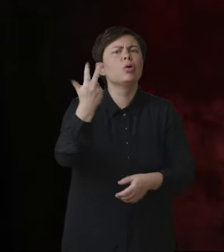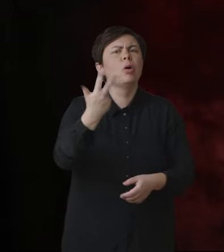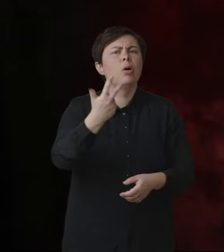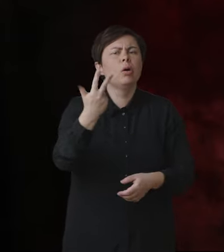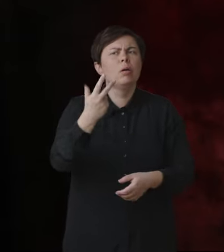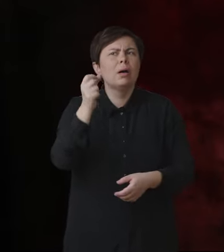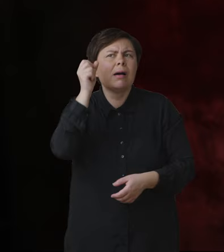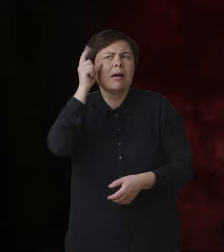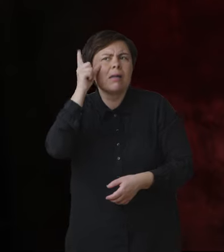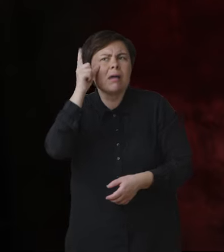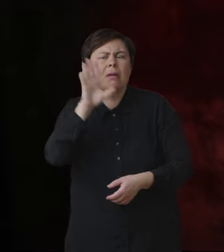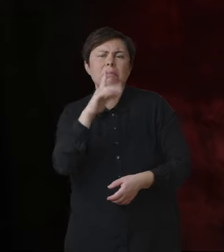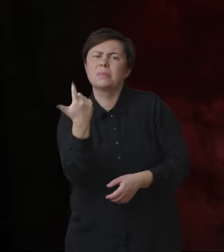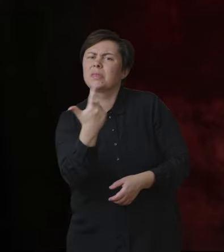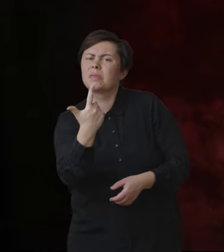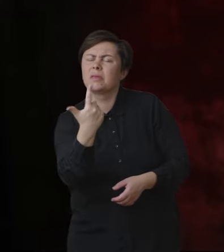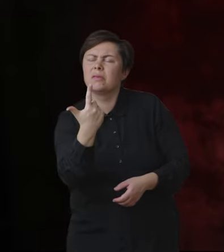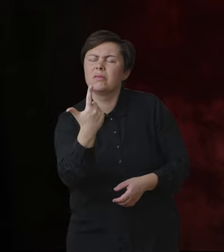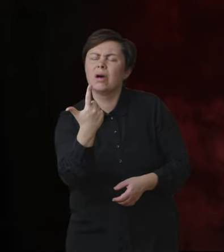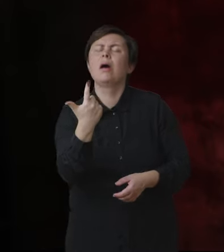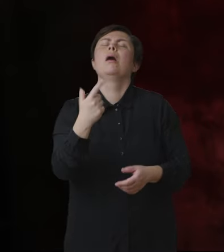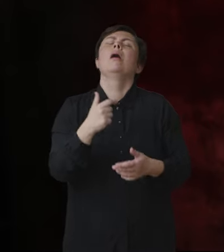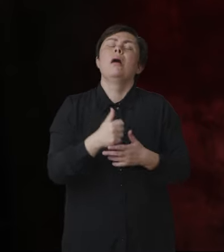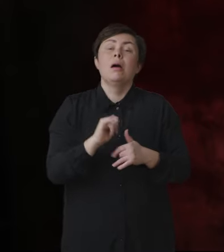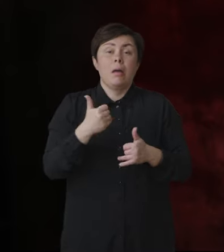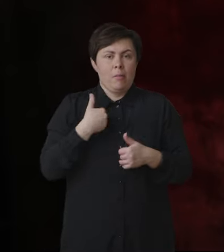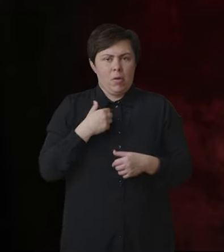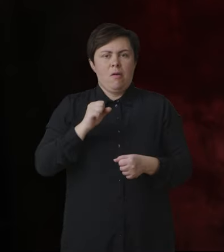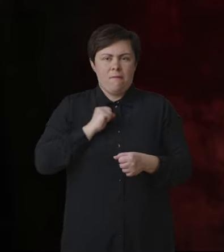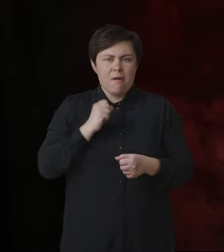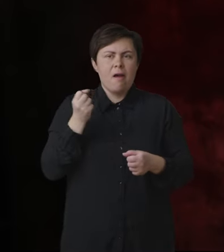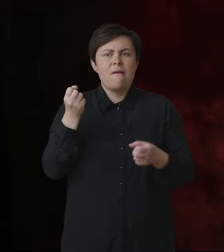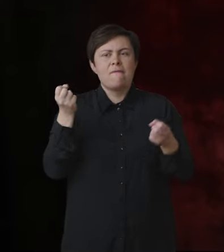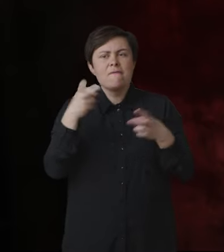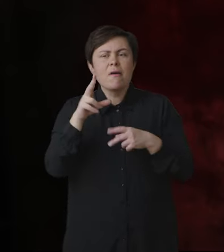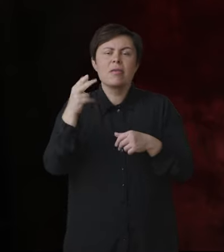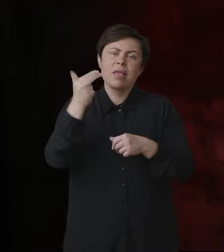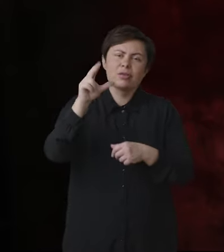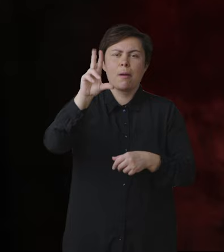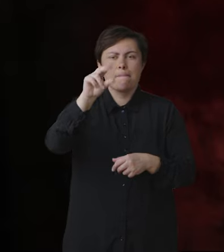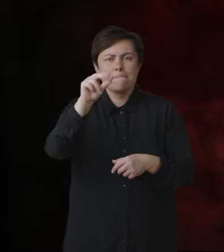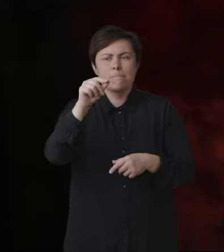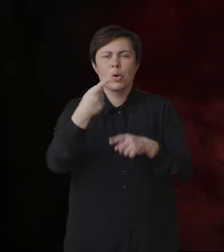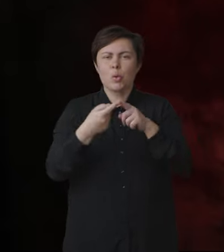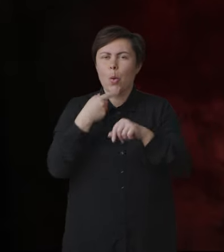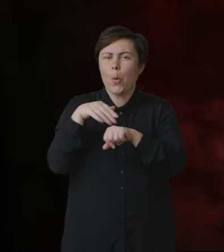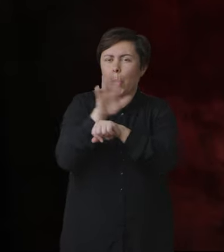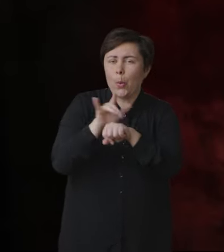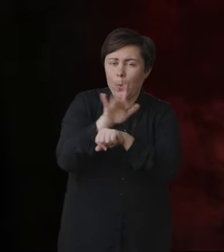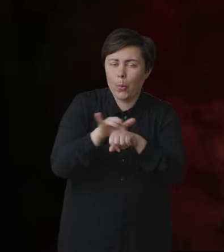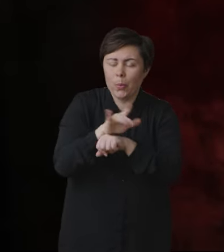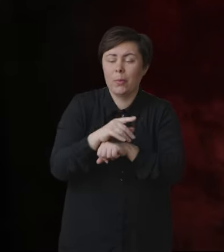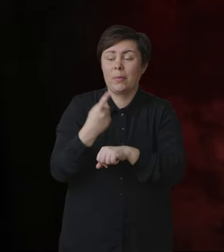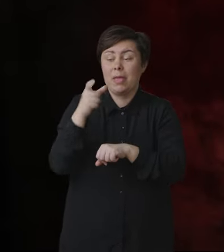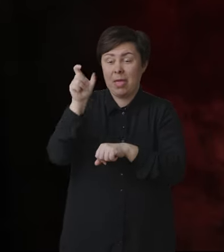na poranek chyba 2 złote były. No jak był ładny film, to się szło w niedzielę i w poniedziałek. Trochę się oszukiwało, bo